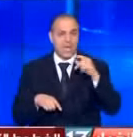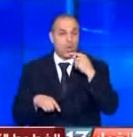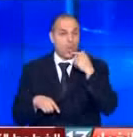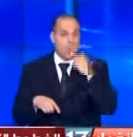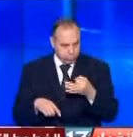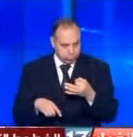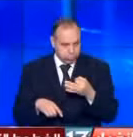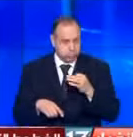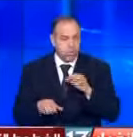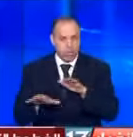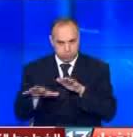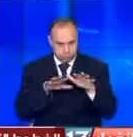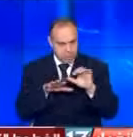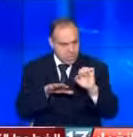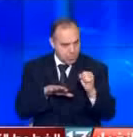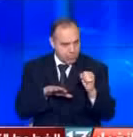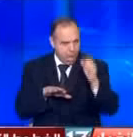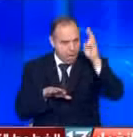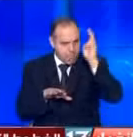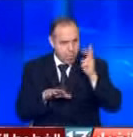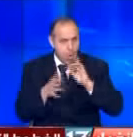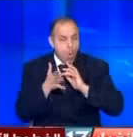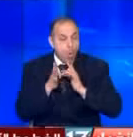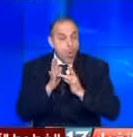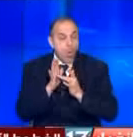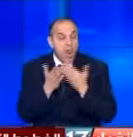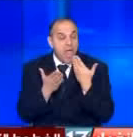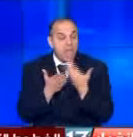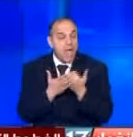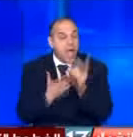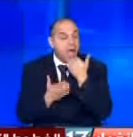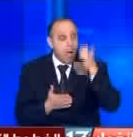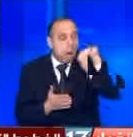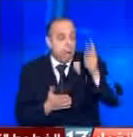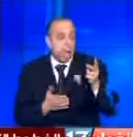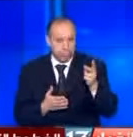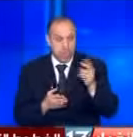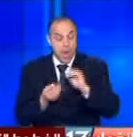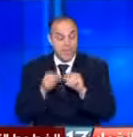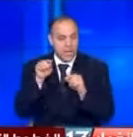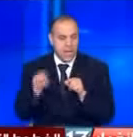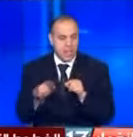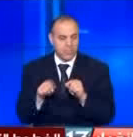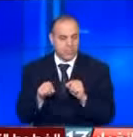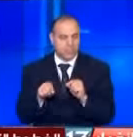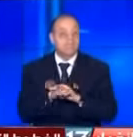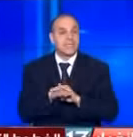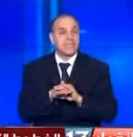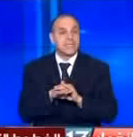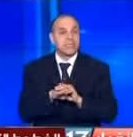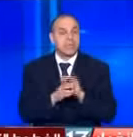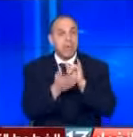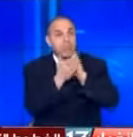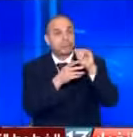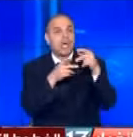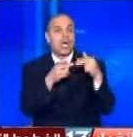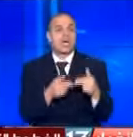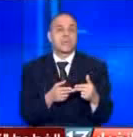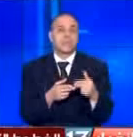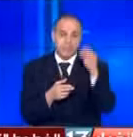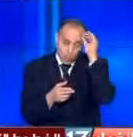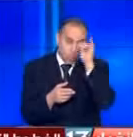التونسية، مشدد بعد تحوله صباح اليوم إلى المطار على أنه لجال أوضى ولحدوث مثل هذه التجاوزات